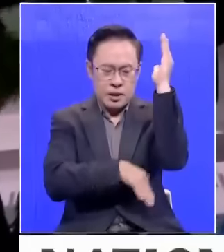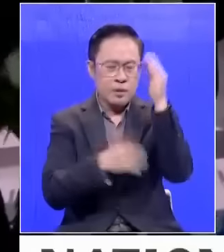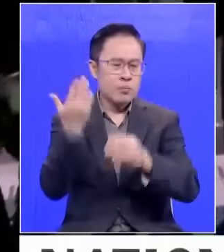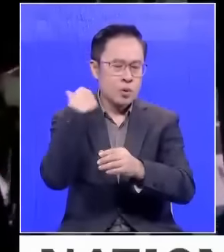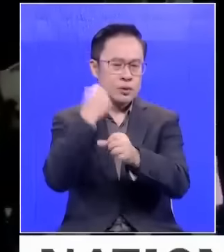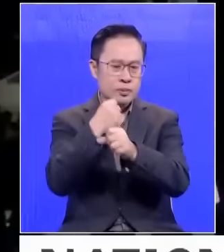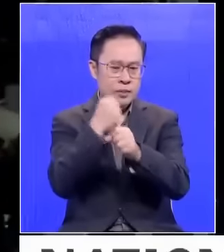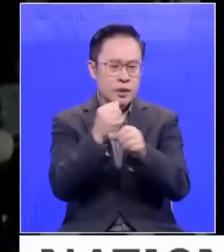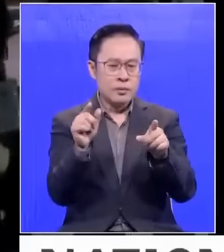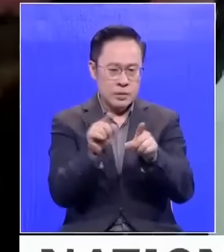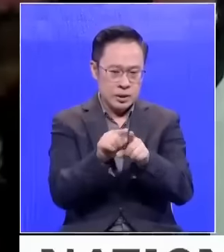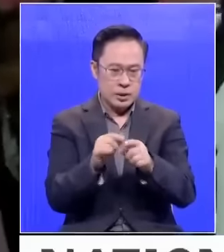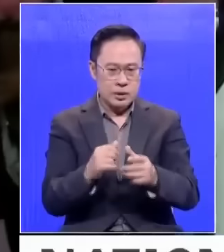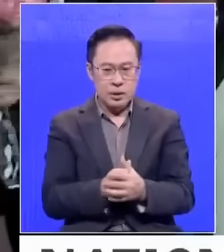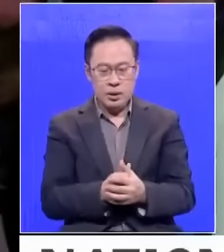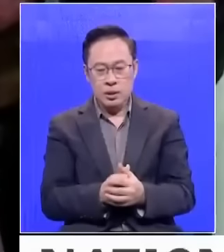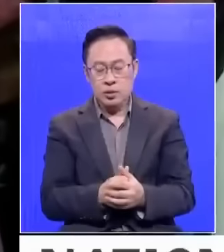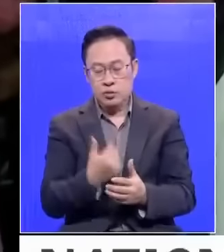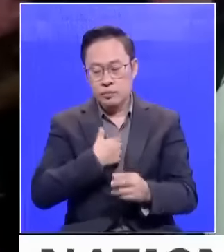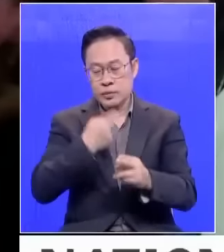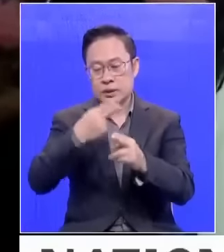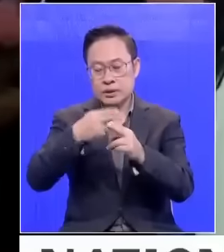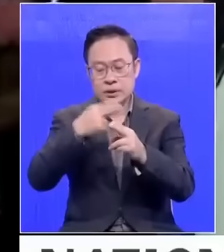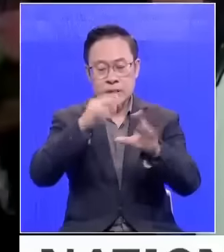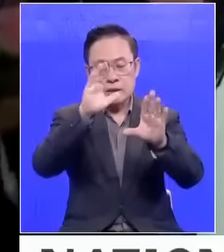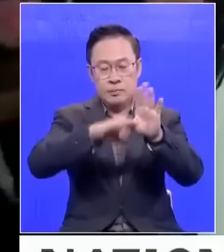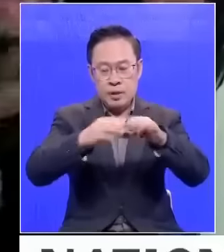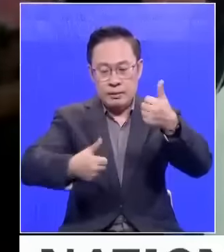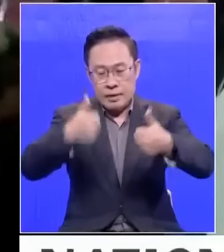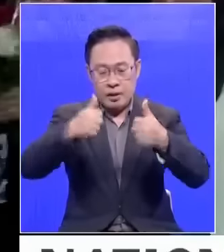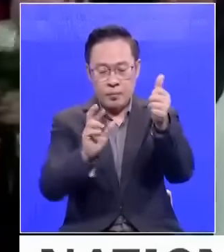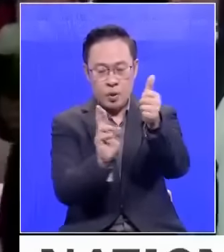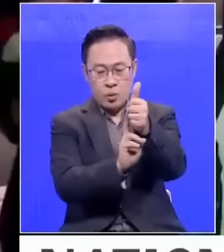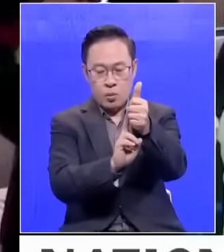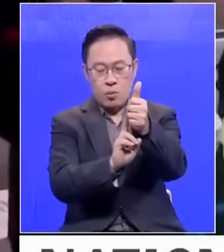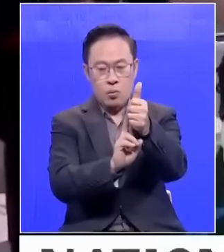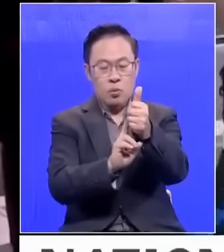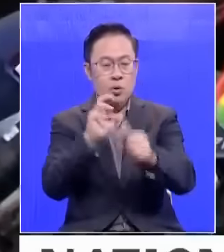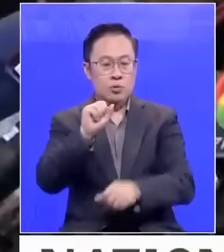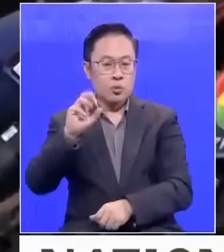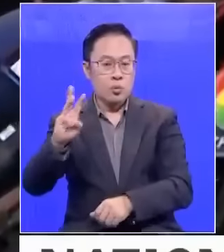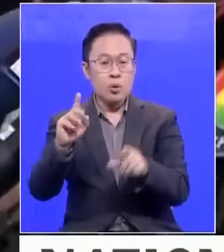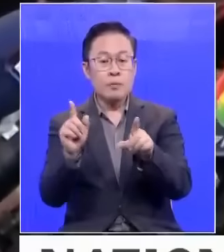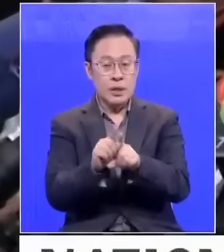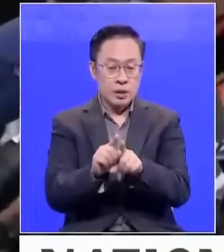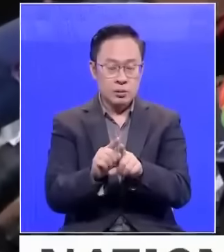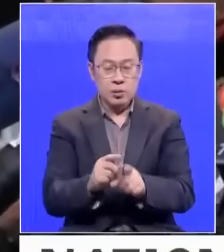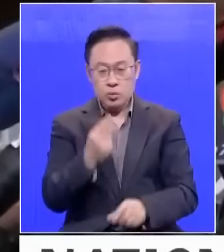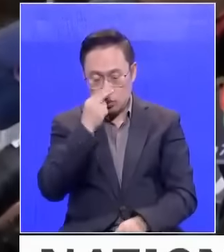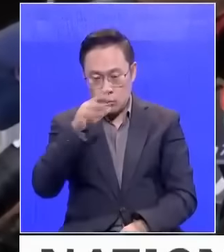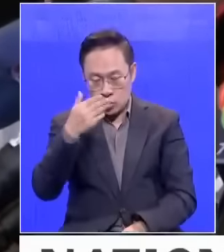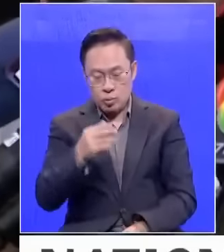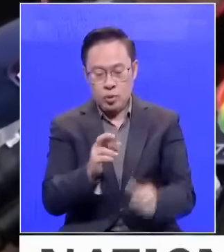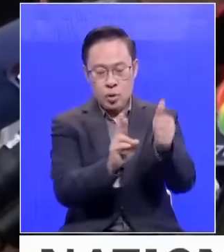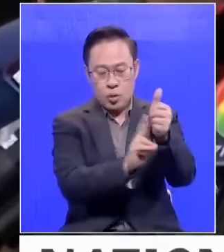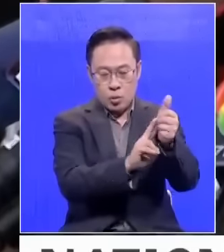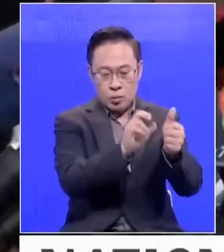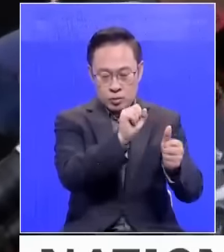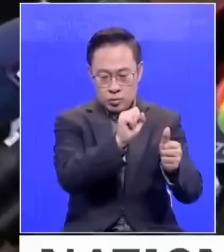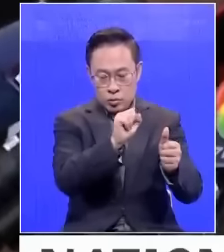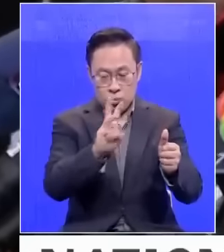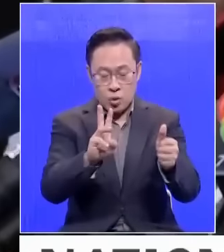ส่วนที่มีชื่อลงไปชิงตำแหน่งนั้นก็บอกว่าคือถ้าดูแล้วเนี่ยนะคะก่อนที่กลุ่มใหญ่ที่